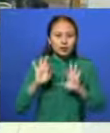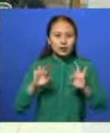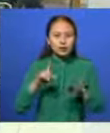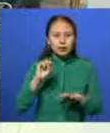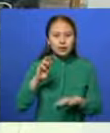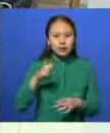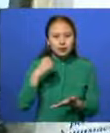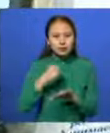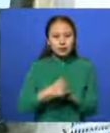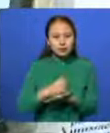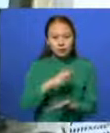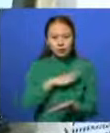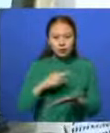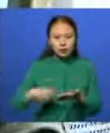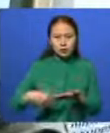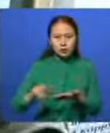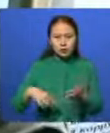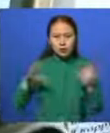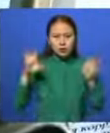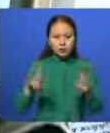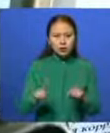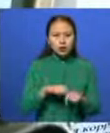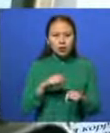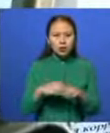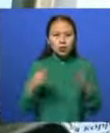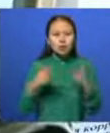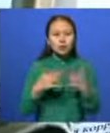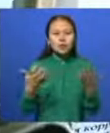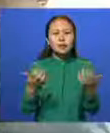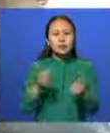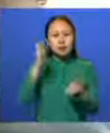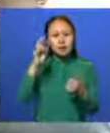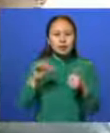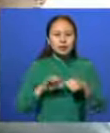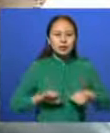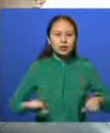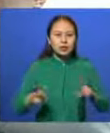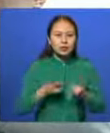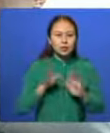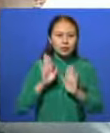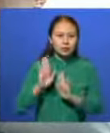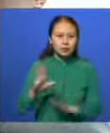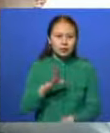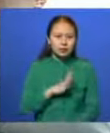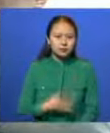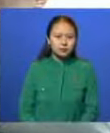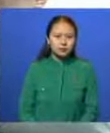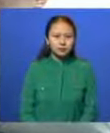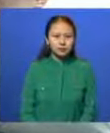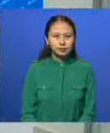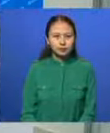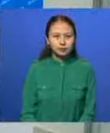актіге заңсыз қол қойғанын анықтады. Шенеуніктердің бірі үйді қабылдаған мемлекеттік комиссияның төрағасы, екіншісі орынбасар болған.